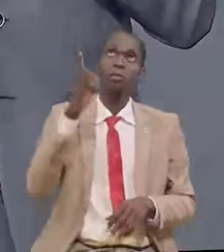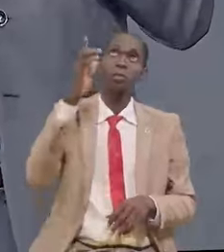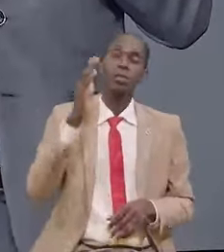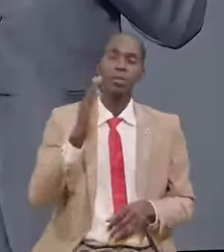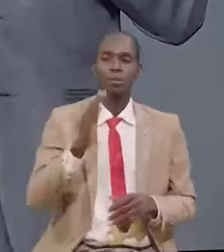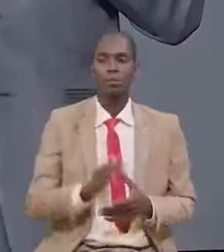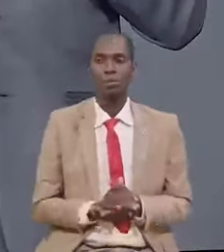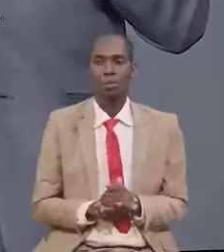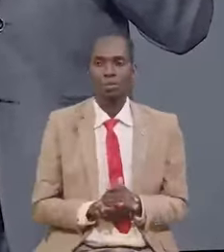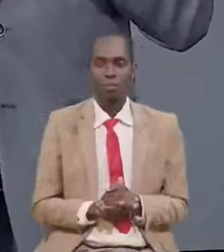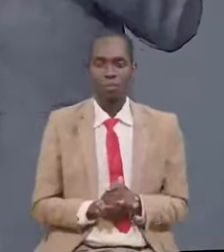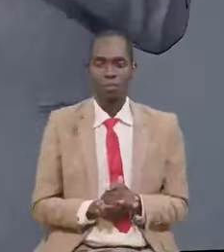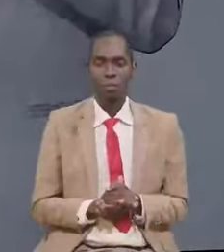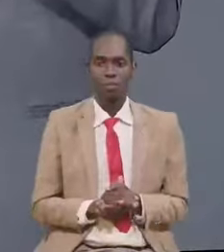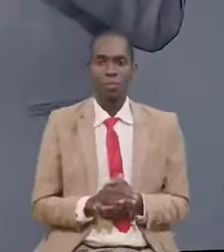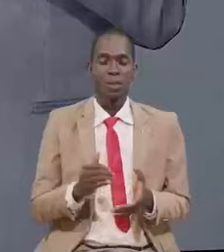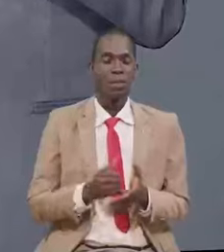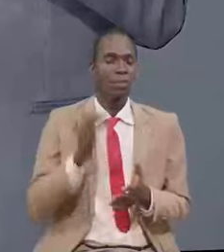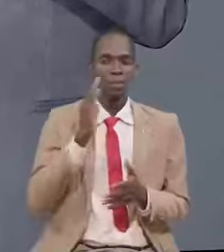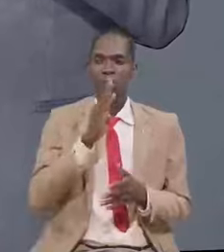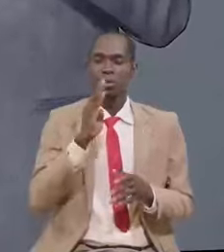C'est si merveilleux.